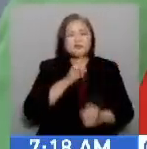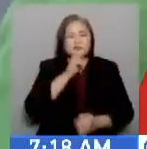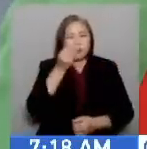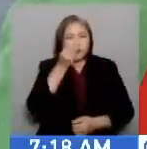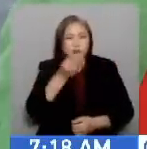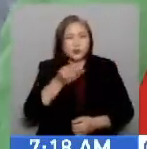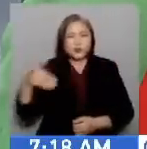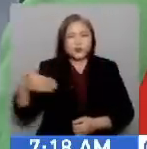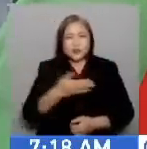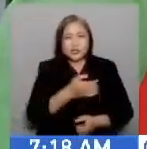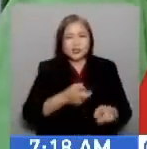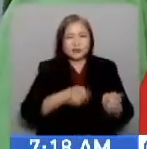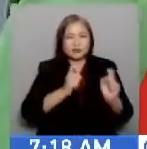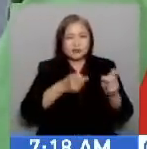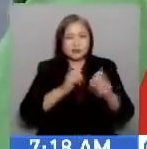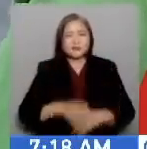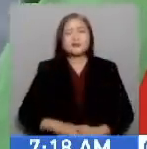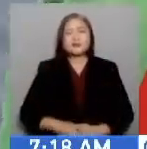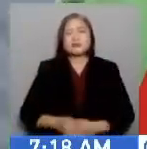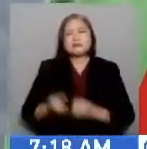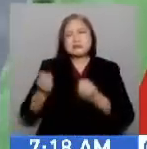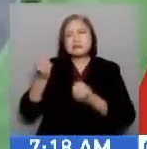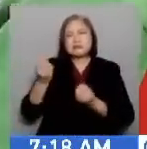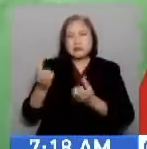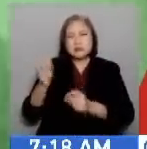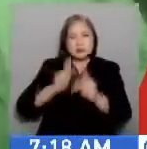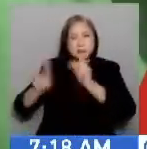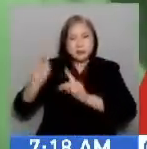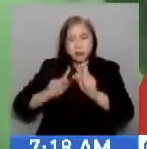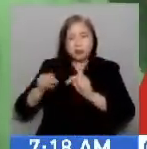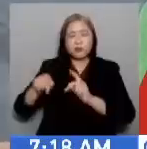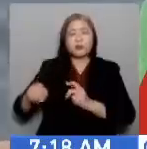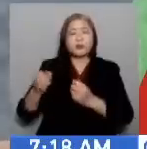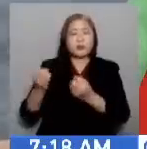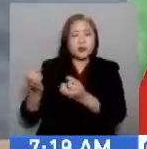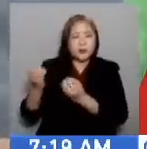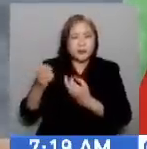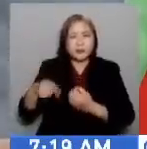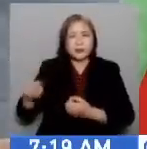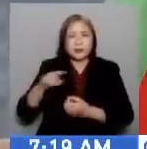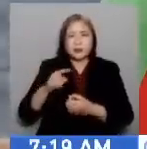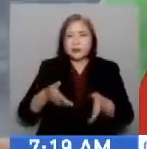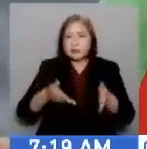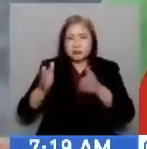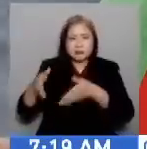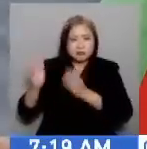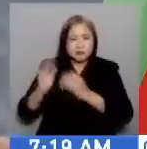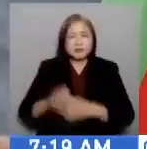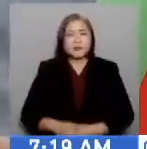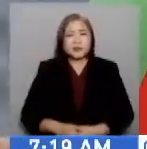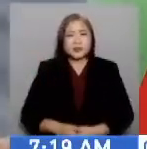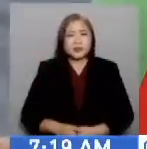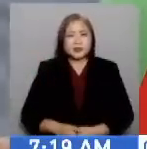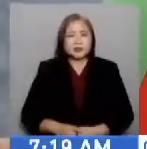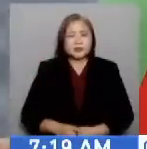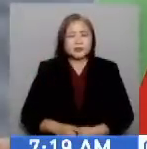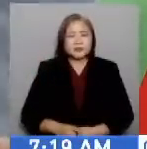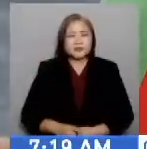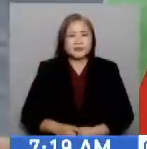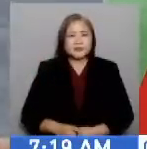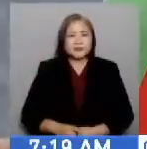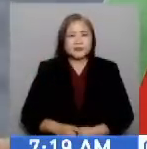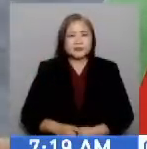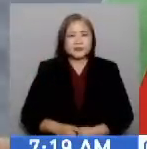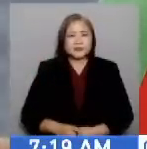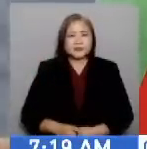Dumadami tao. Dumadami yung pasukan sa dagat. Kung sabihin mo mayroong display na ang